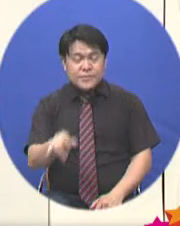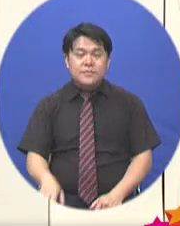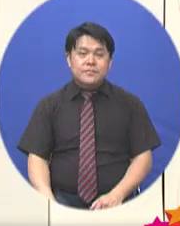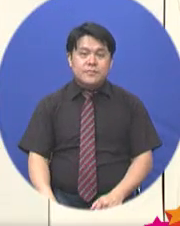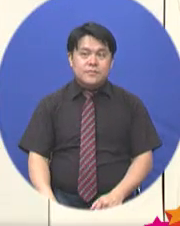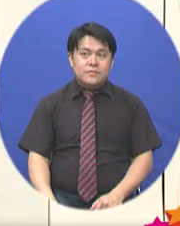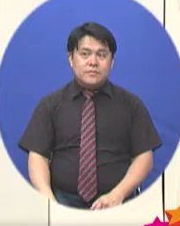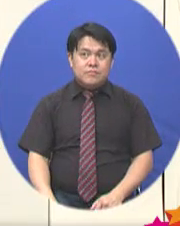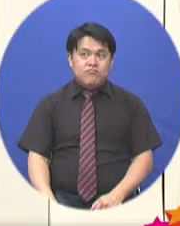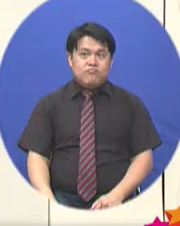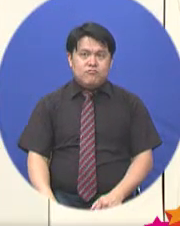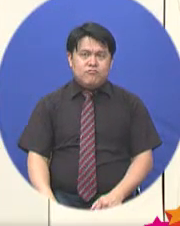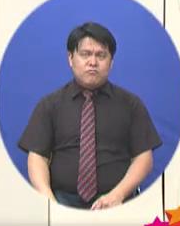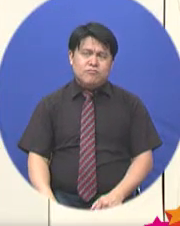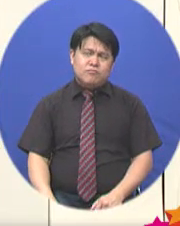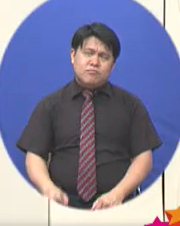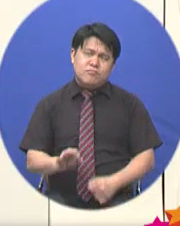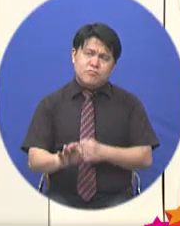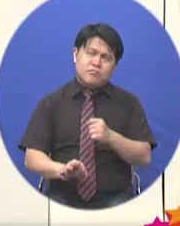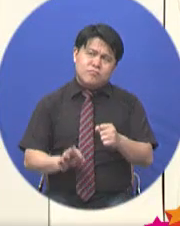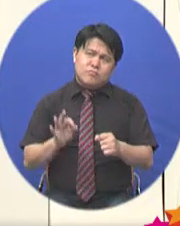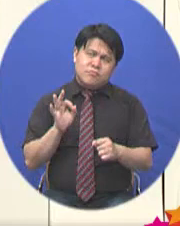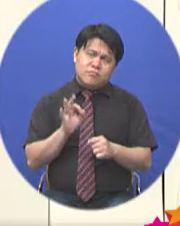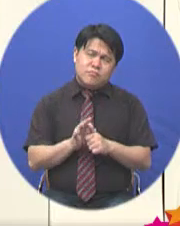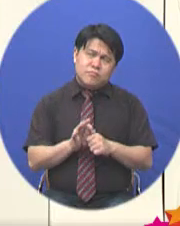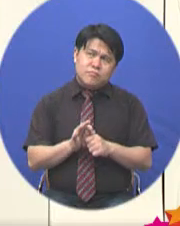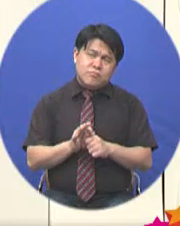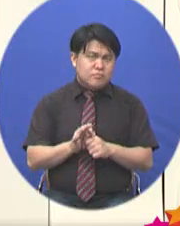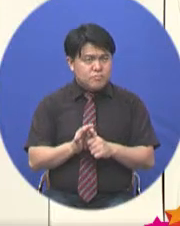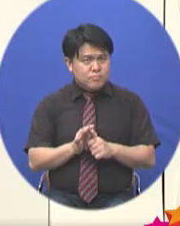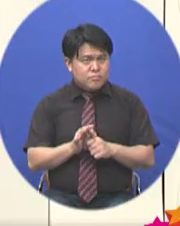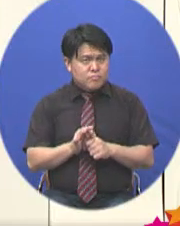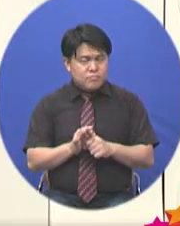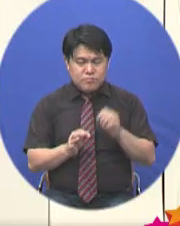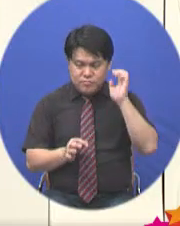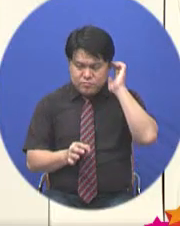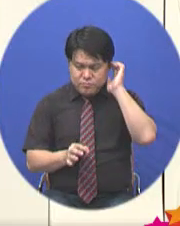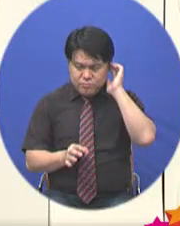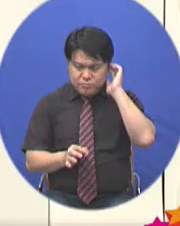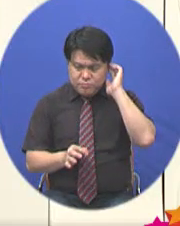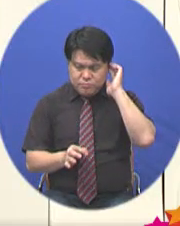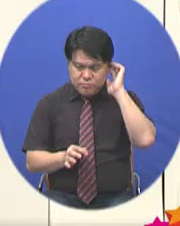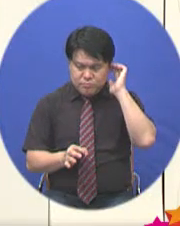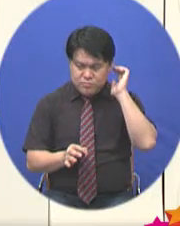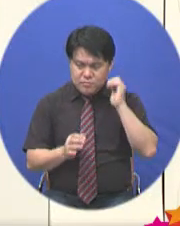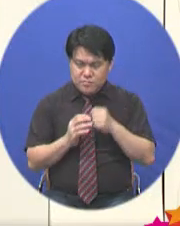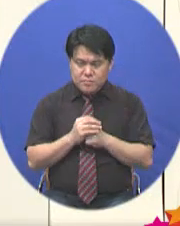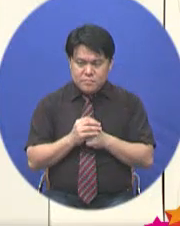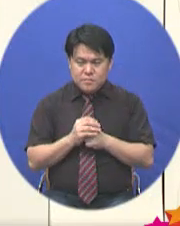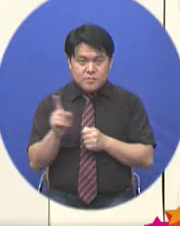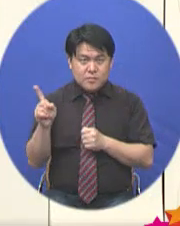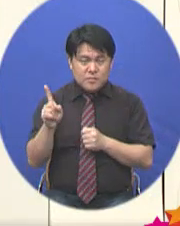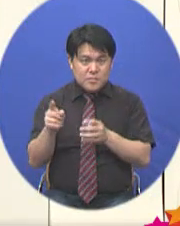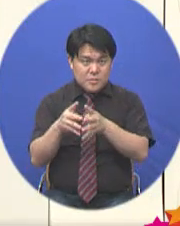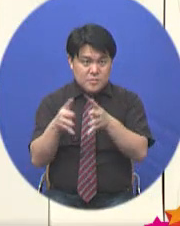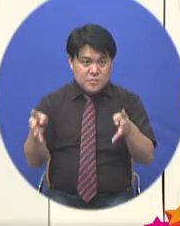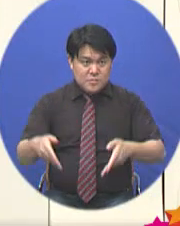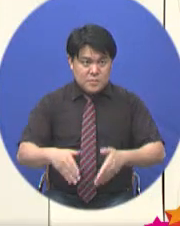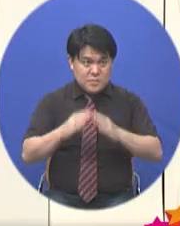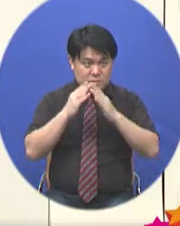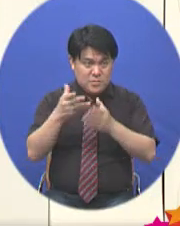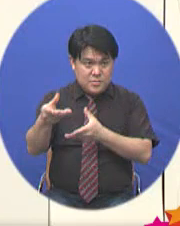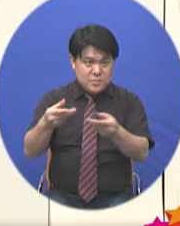있으세요? 목포가 한 10년 지금 그게 거기다가 예. 그 건물 지어가지고 임대하거든요.